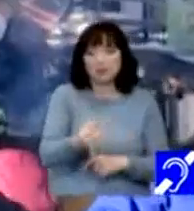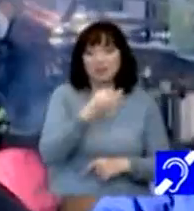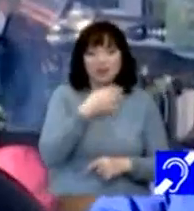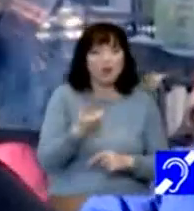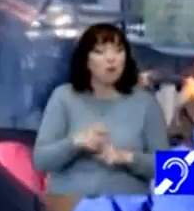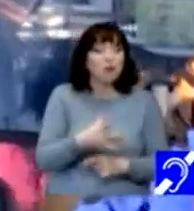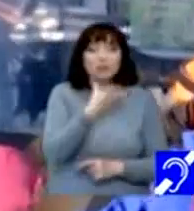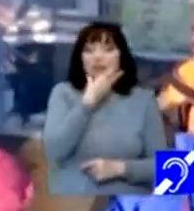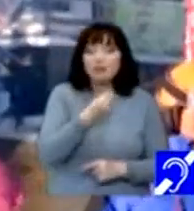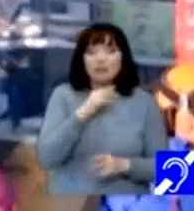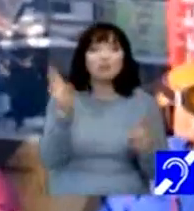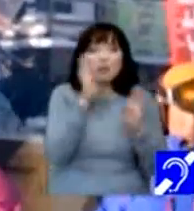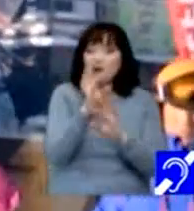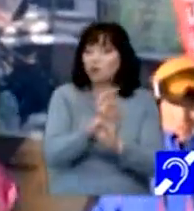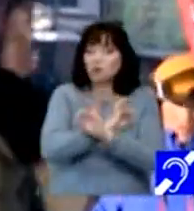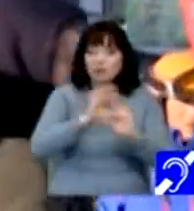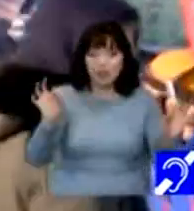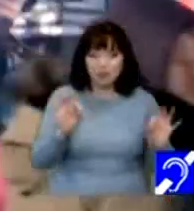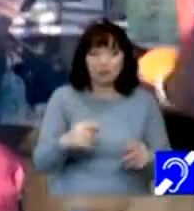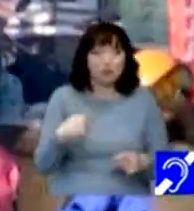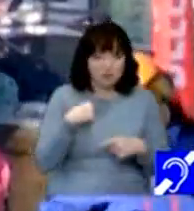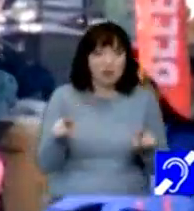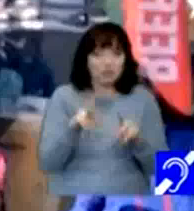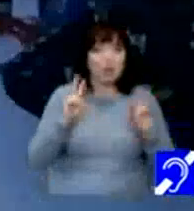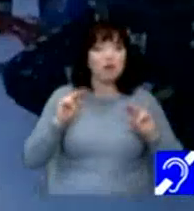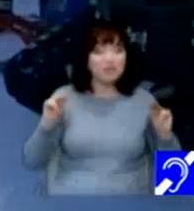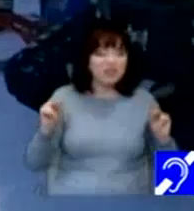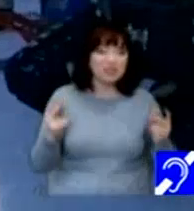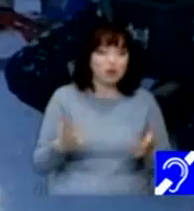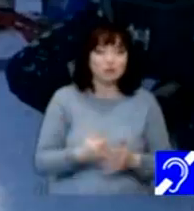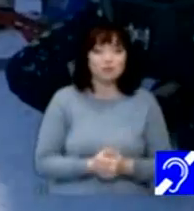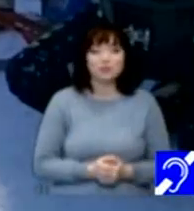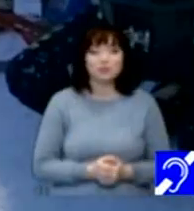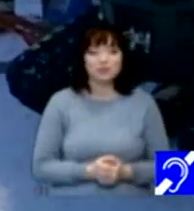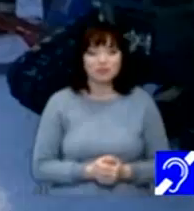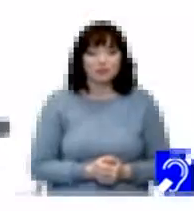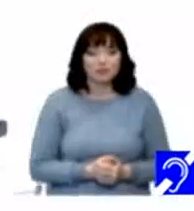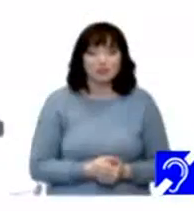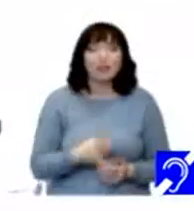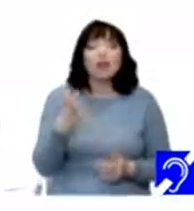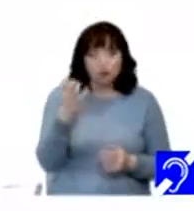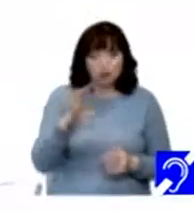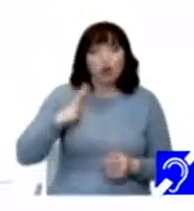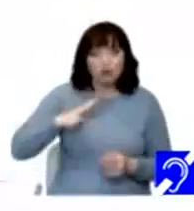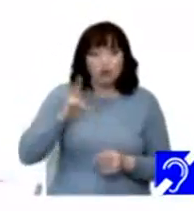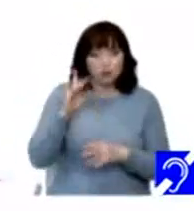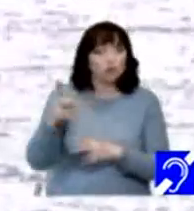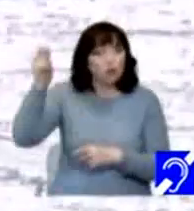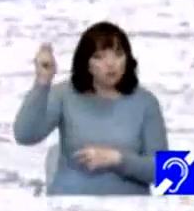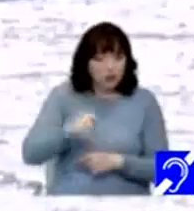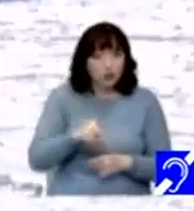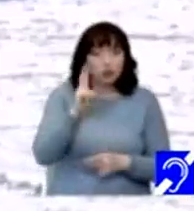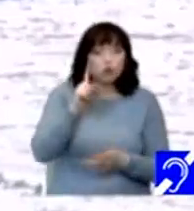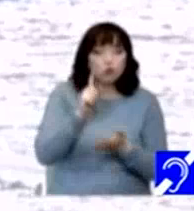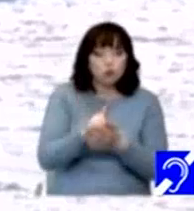Foarte frumos, timpul extraordinar. Din nefericire, astăzi plecăm. Cabanierii așteaptă și mai mulți turiști de sărbători. Cei care vor să urce trebuie